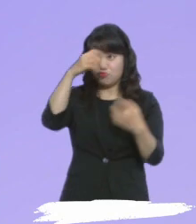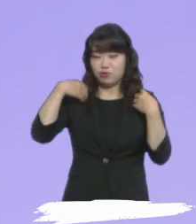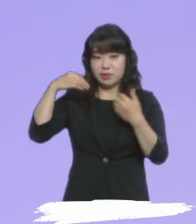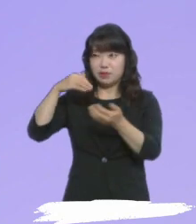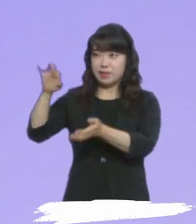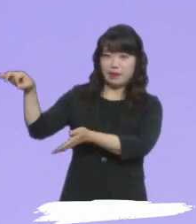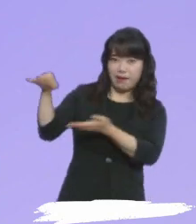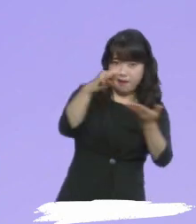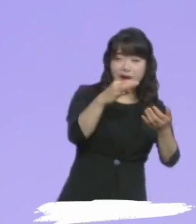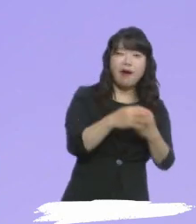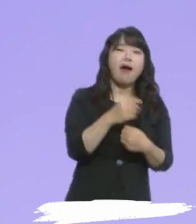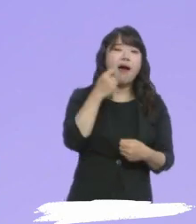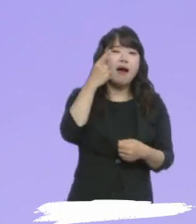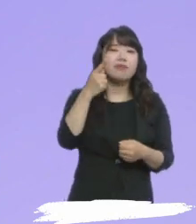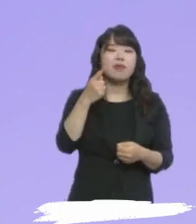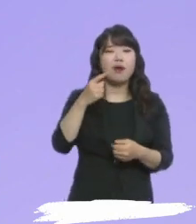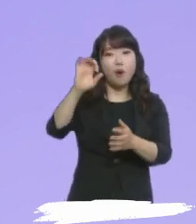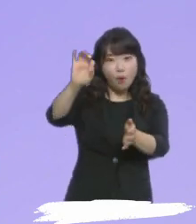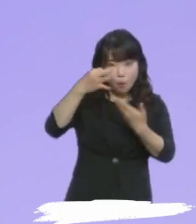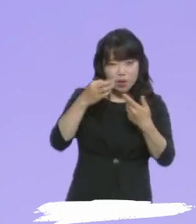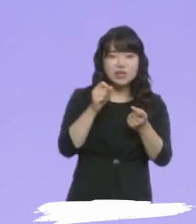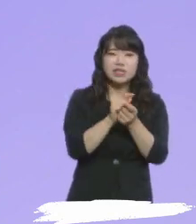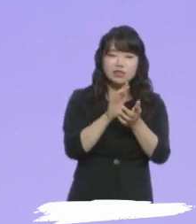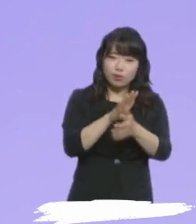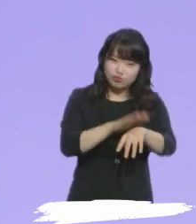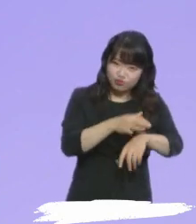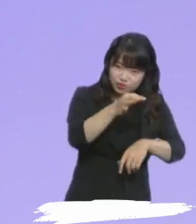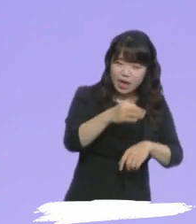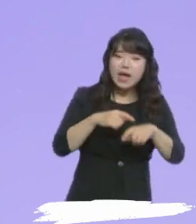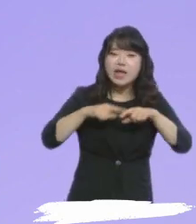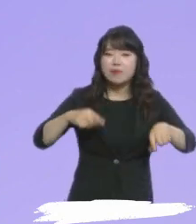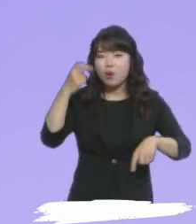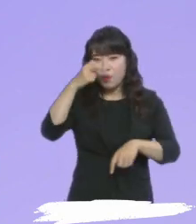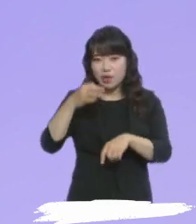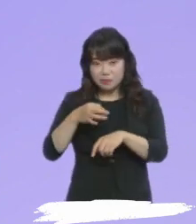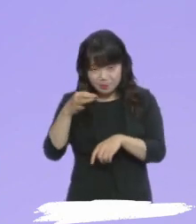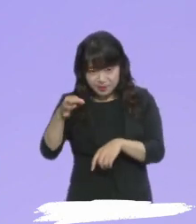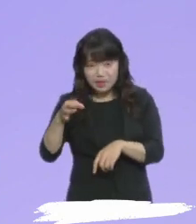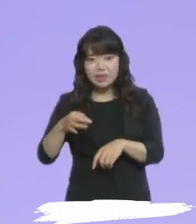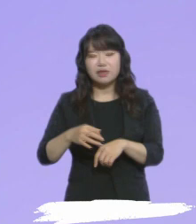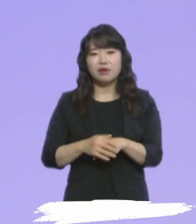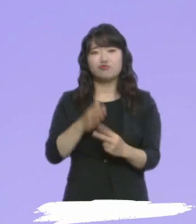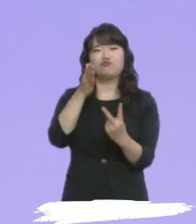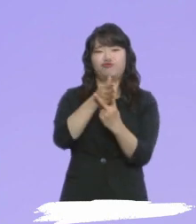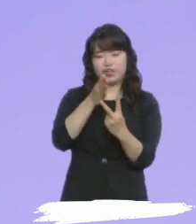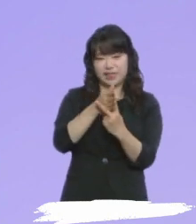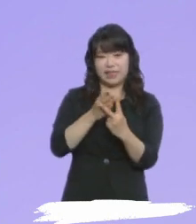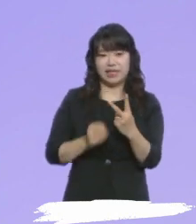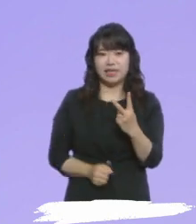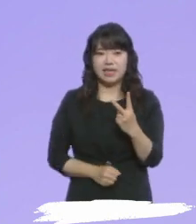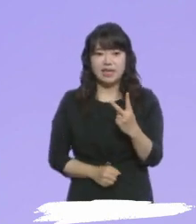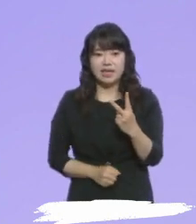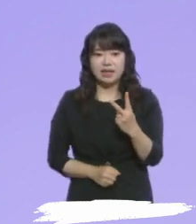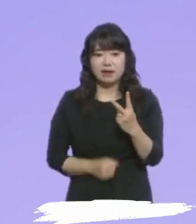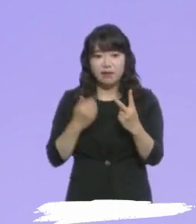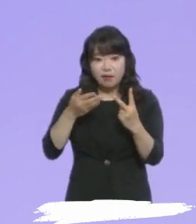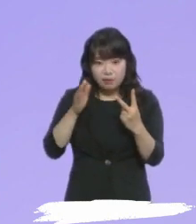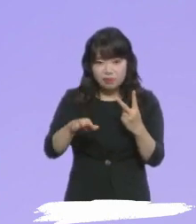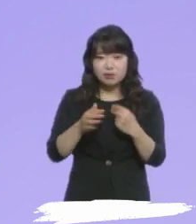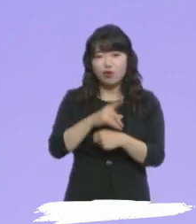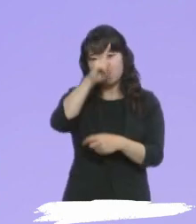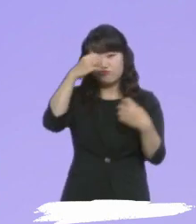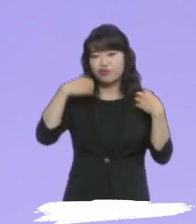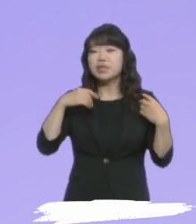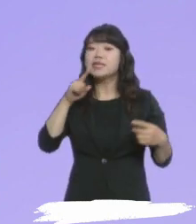인력비는 한 달치 월급인 직접 비용과 일반 관리 비용인 간접 비용으로 구분됩니다. 직접 비용은